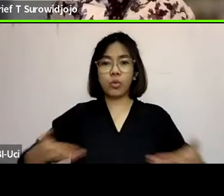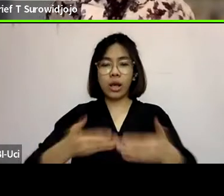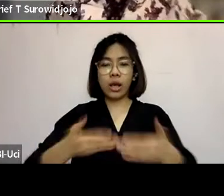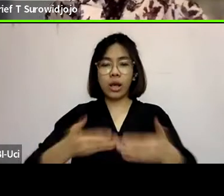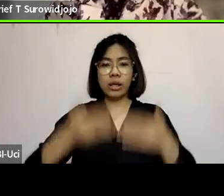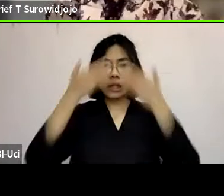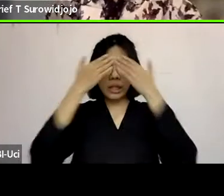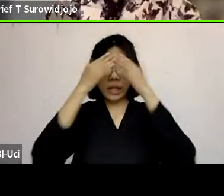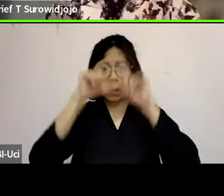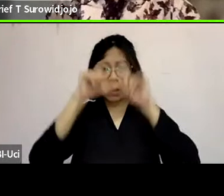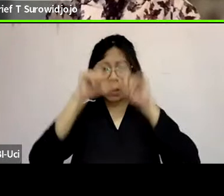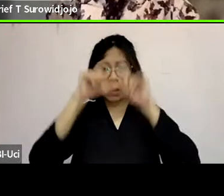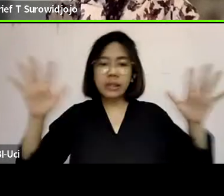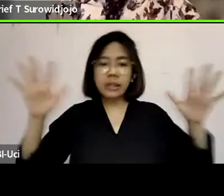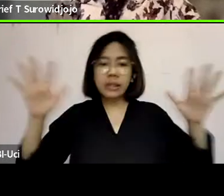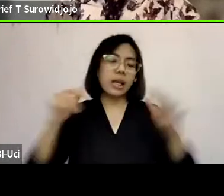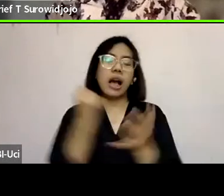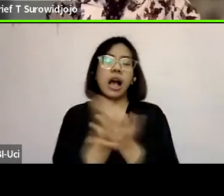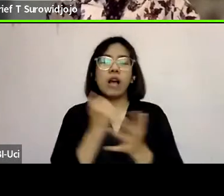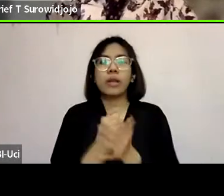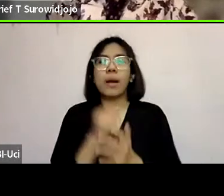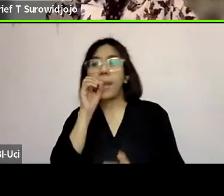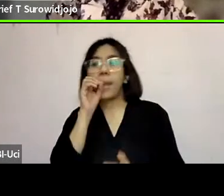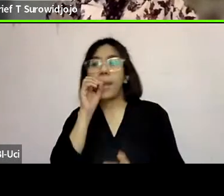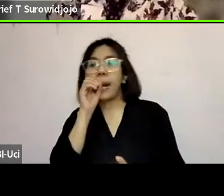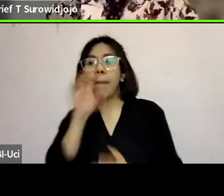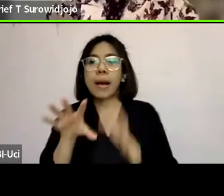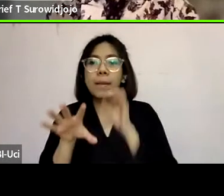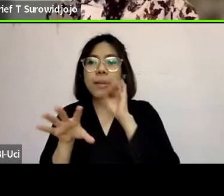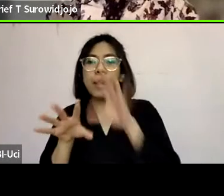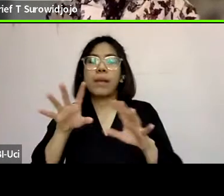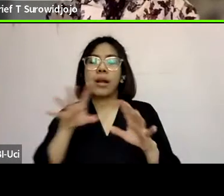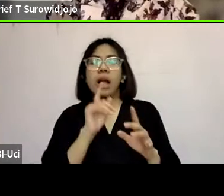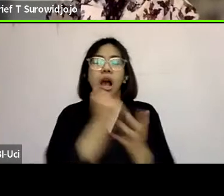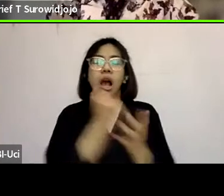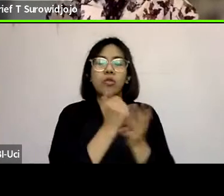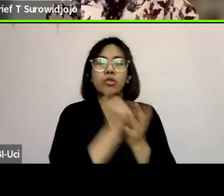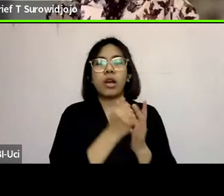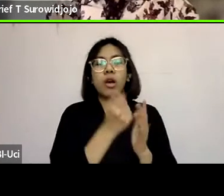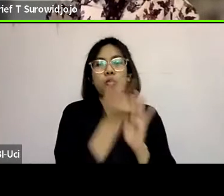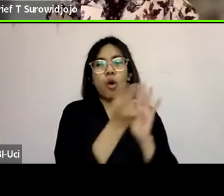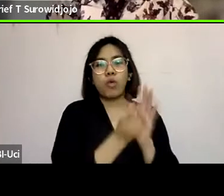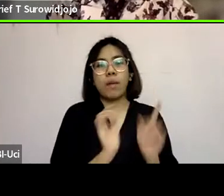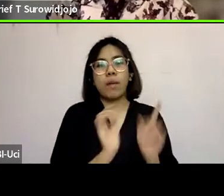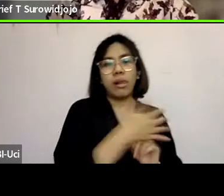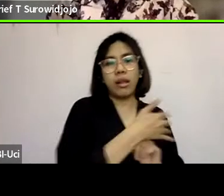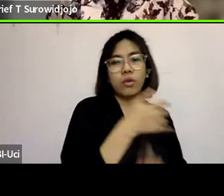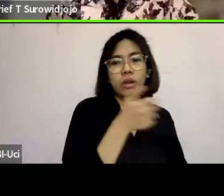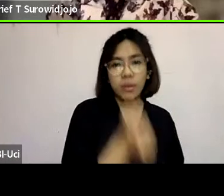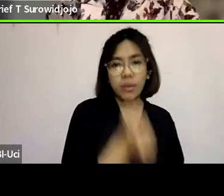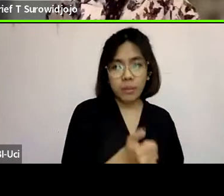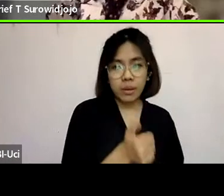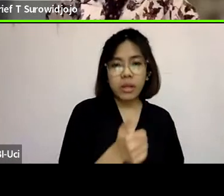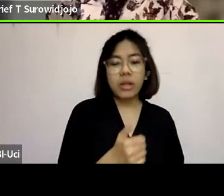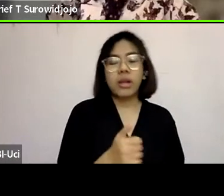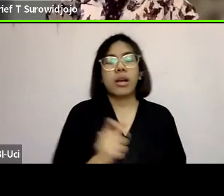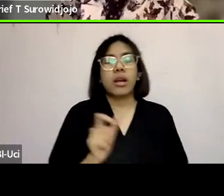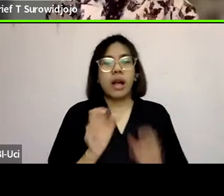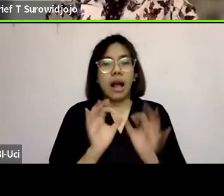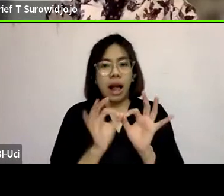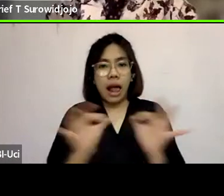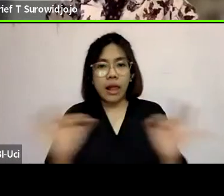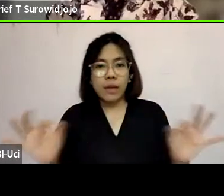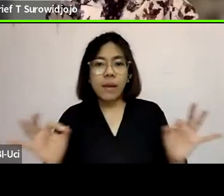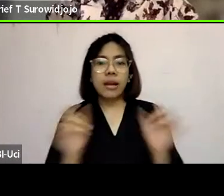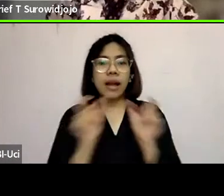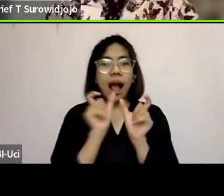pendapat tanpa ada Indonesia dalam bahasa Bali ganteng pilih dan diekspresikan maka harusnya